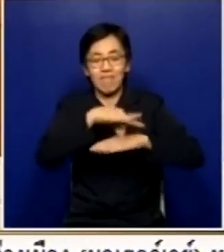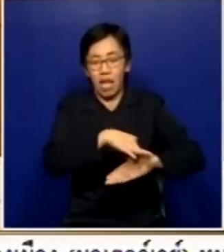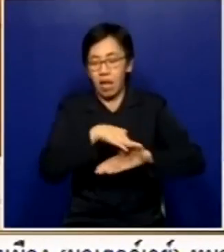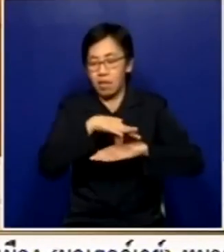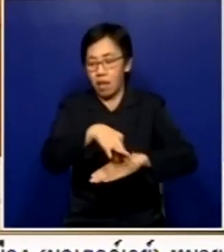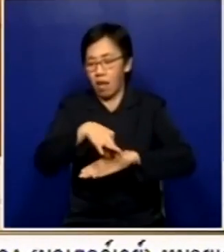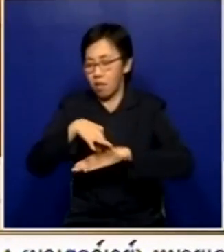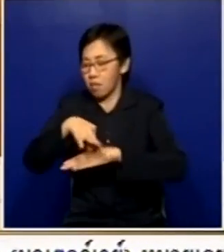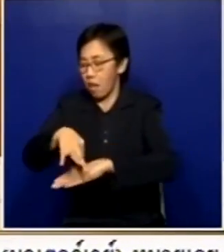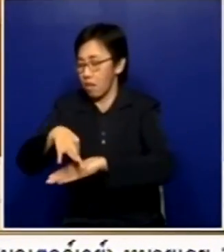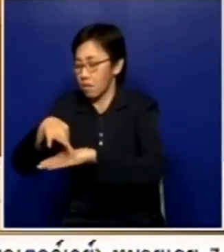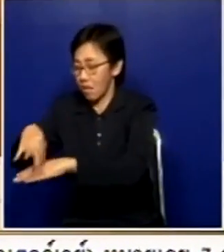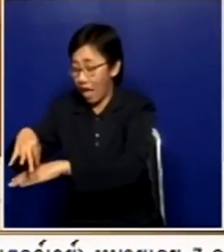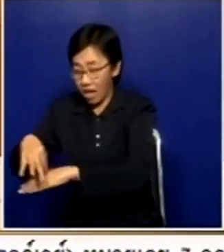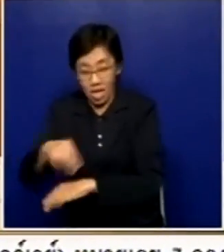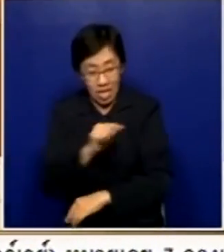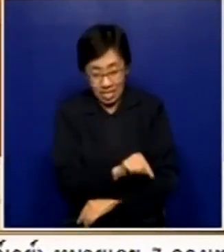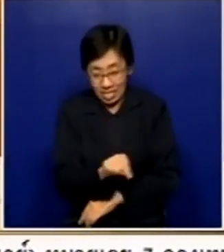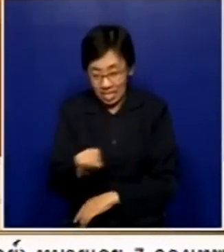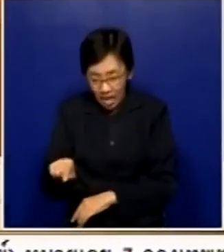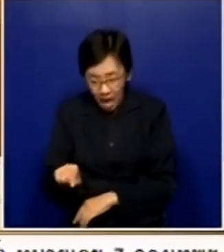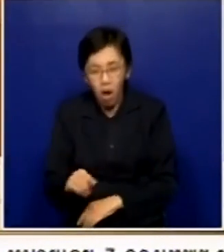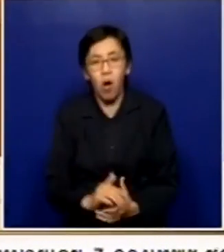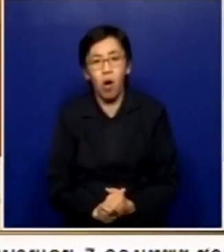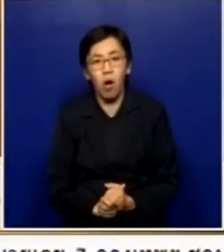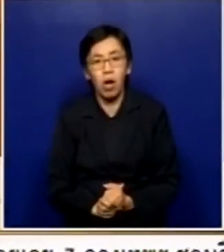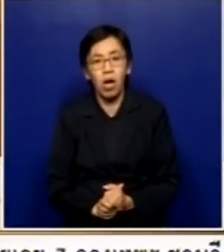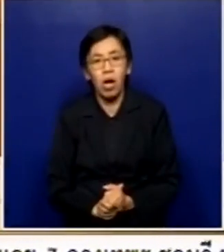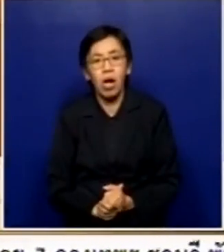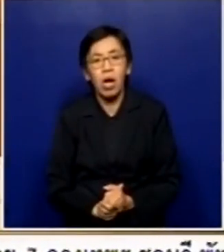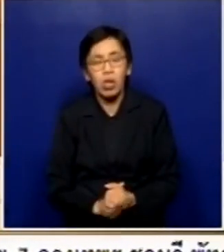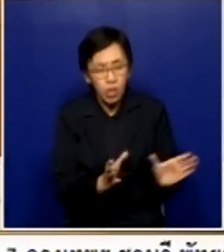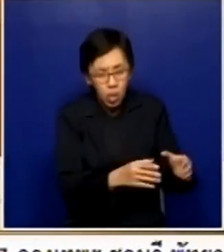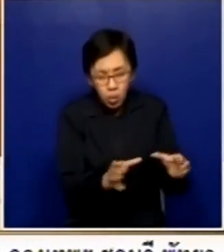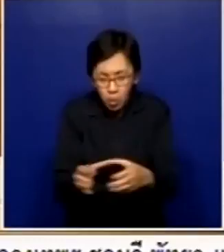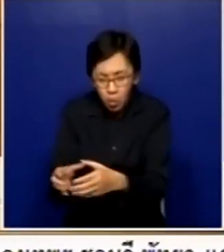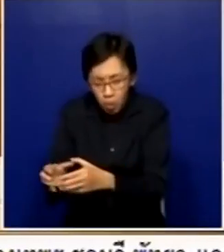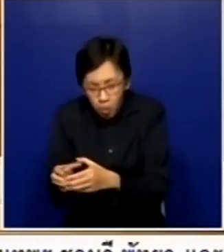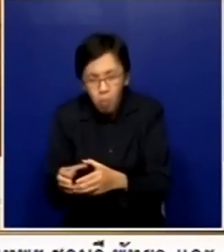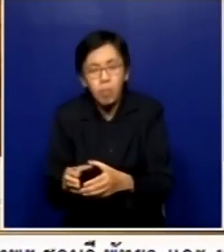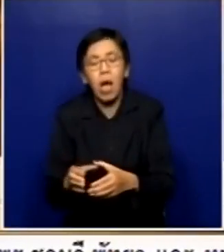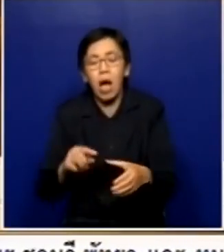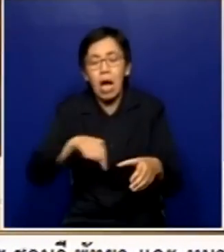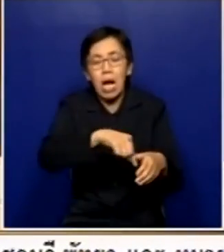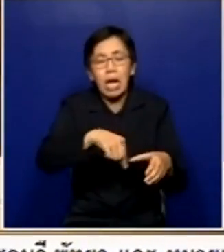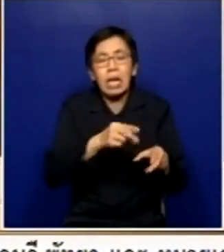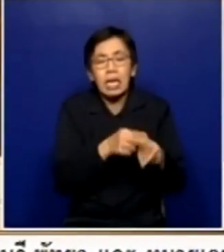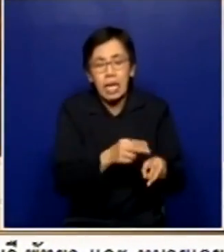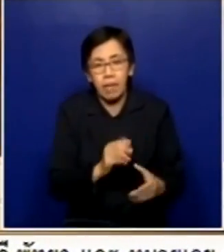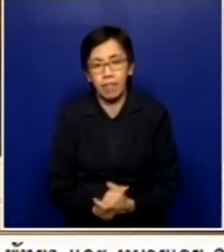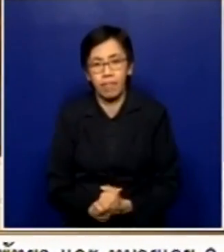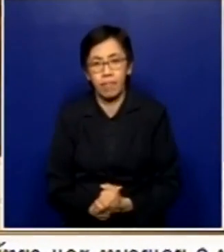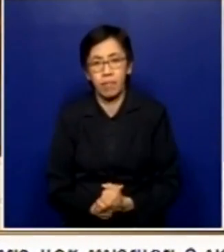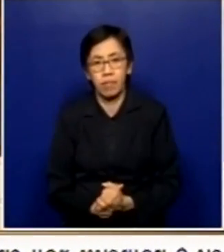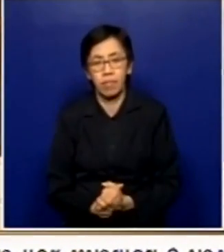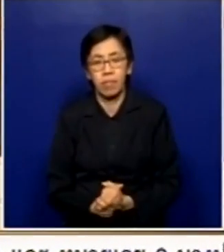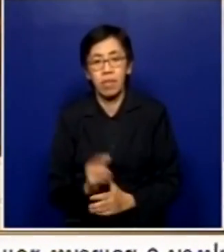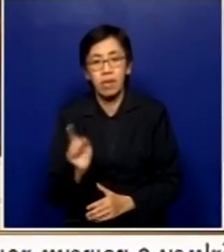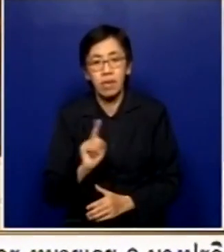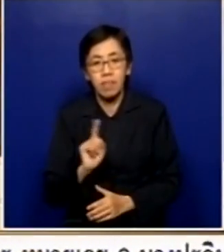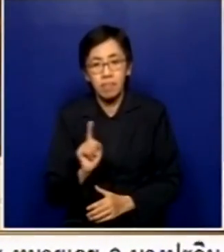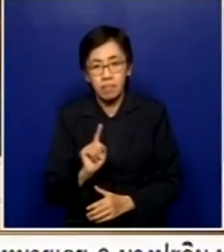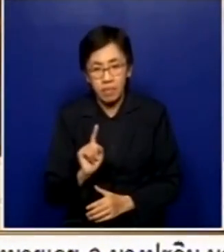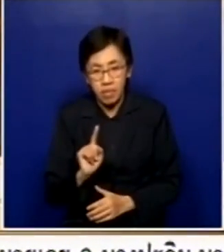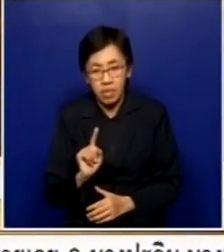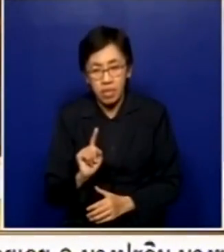แล้วให้พวกเขาส่งตัวแทนเข้ามาเลือกกันเองอยู่ในหมู่พวกเดียวกันเองแล้วได้รับการอนุมัติมาจากคนที่